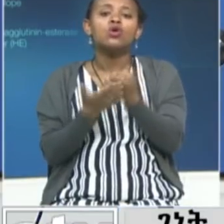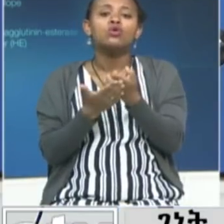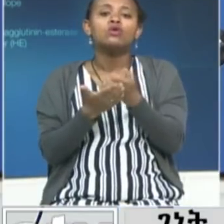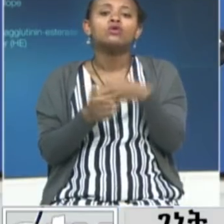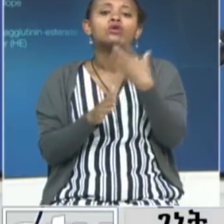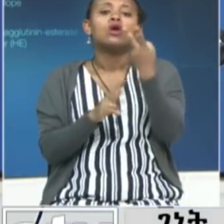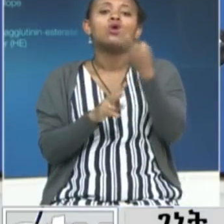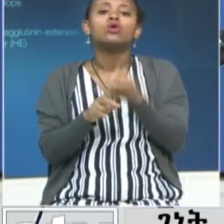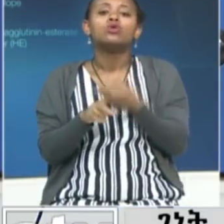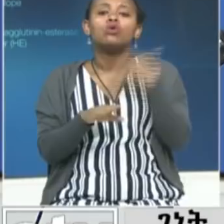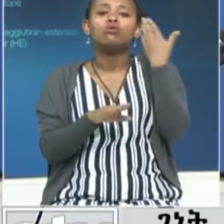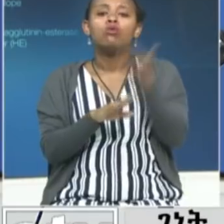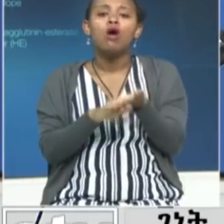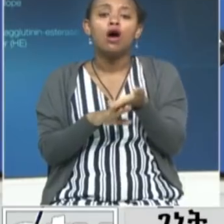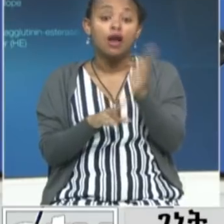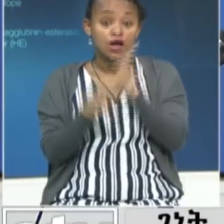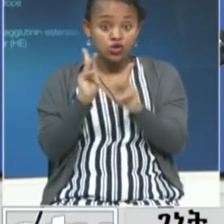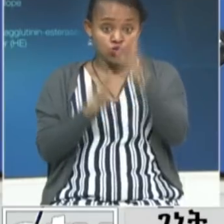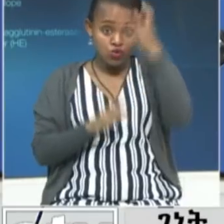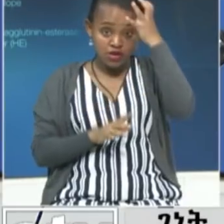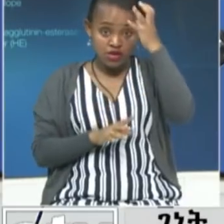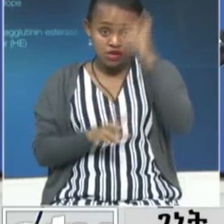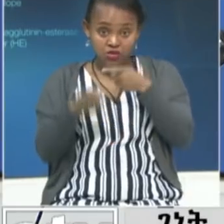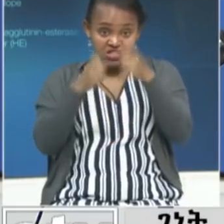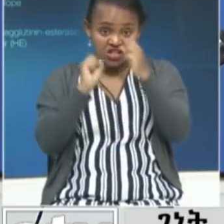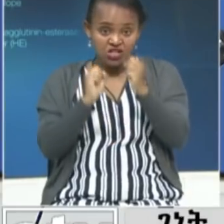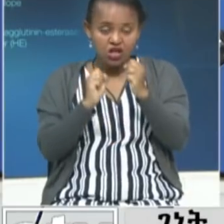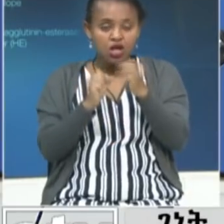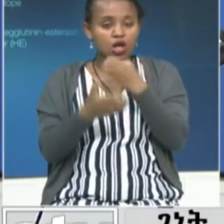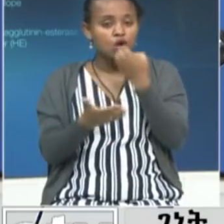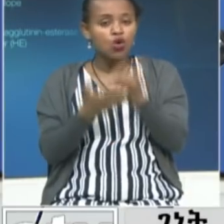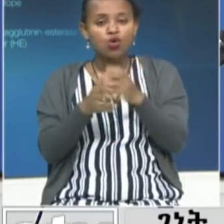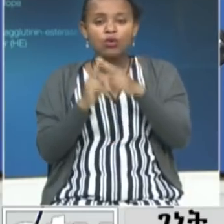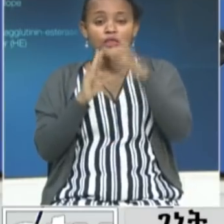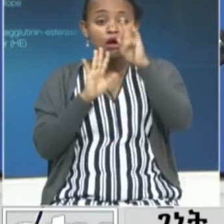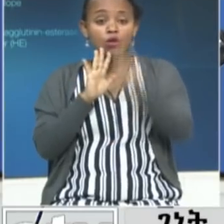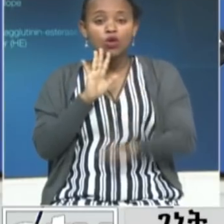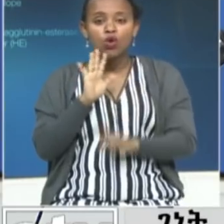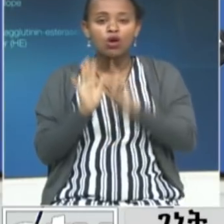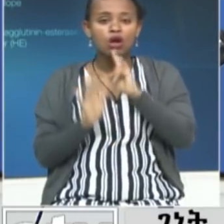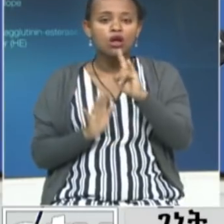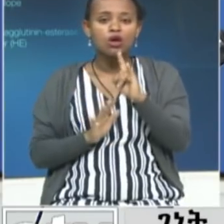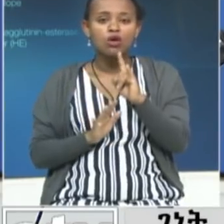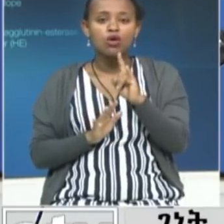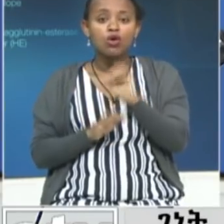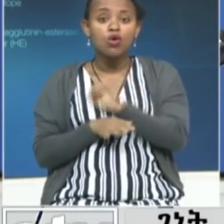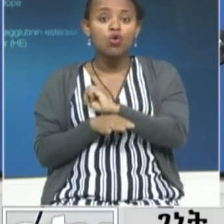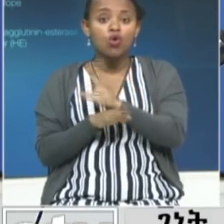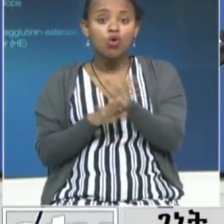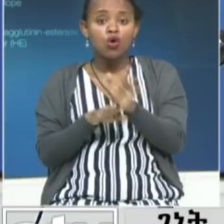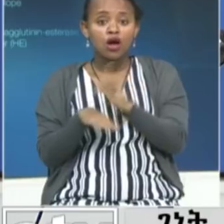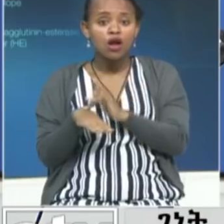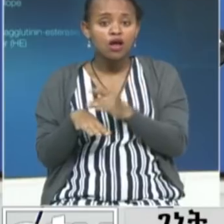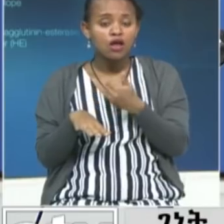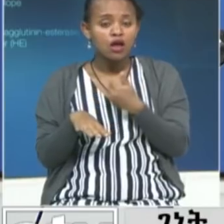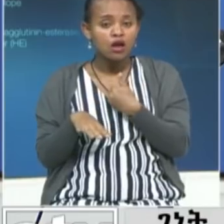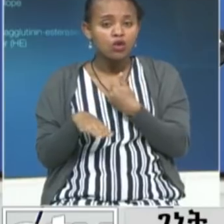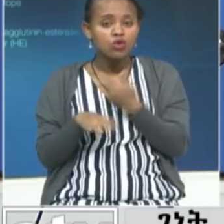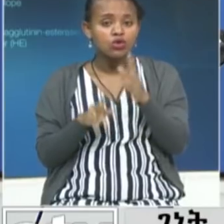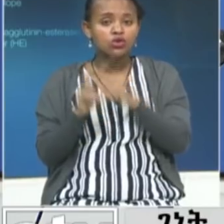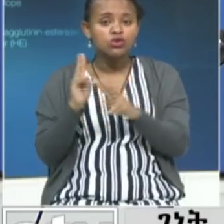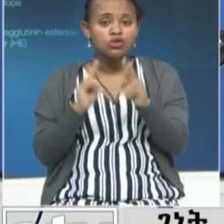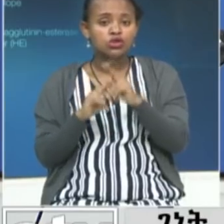ወር በኋላ መንግስት ህዝቡ ማስተዳደር ይችላል ወይ? ኢኮኖሚው በጣም እየወረደ ነው። ኮሮና ላይ ያለ